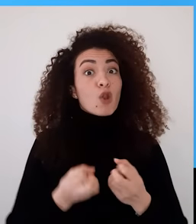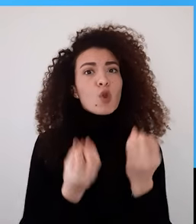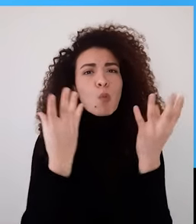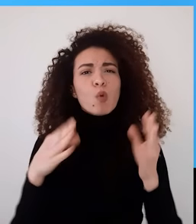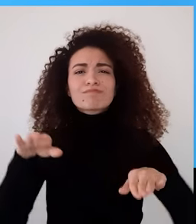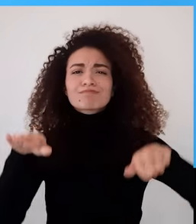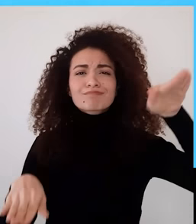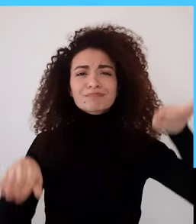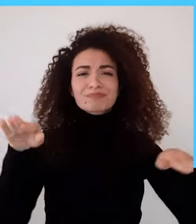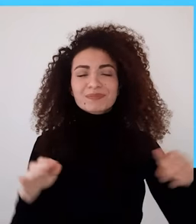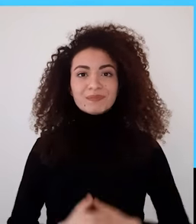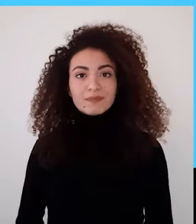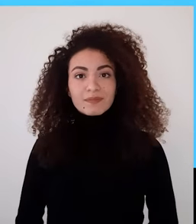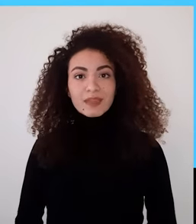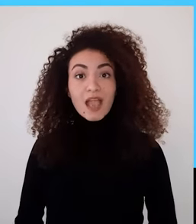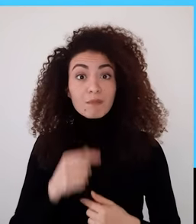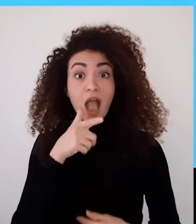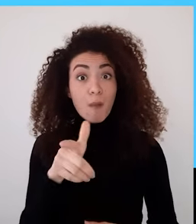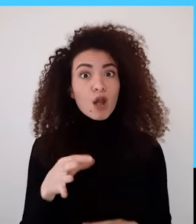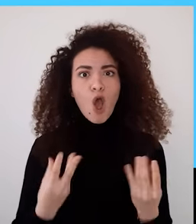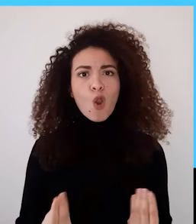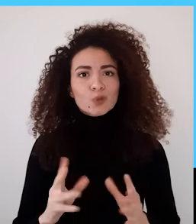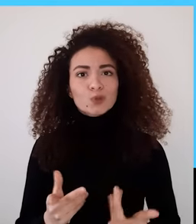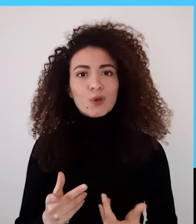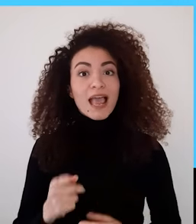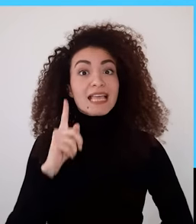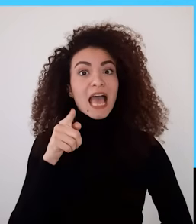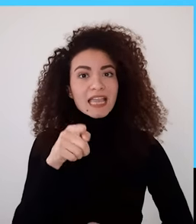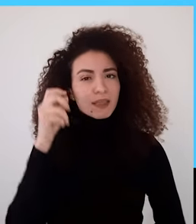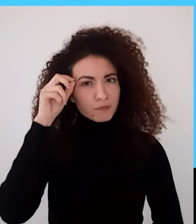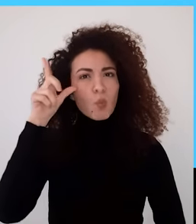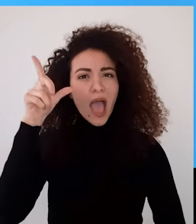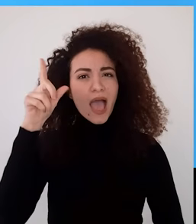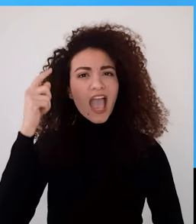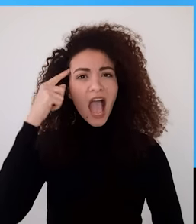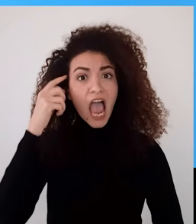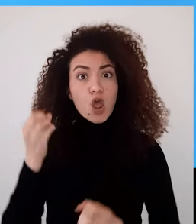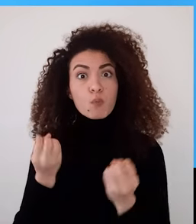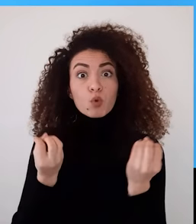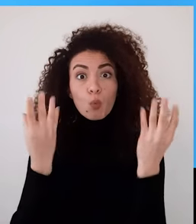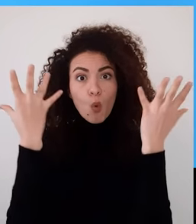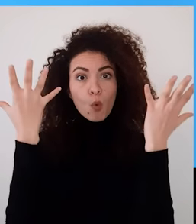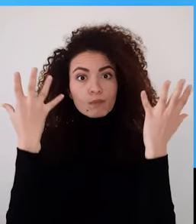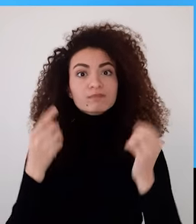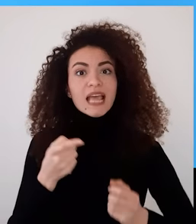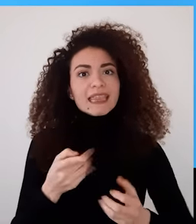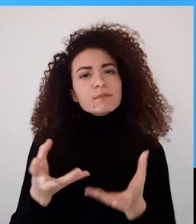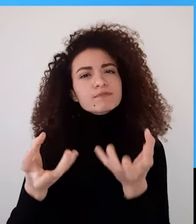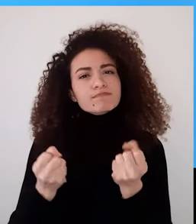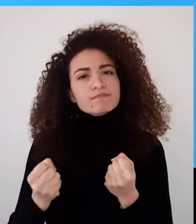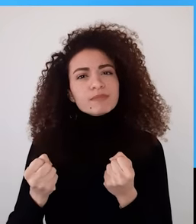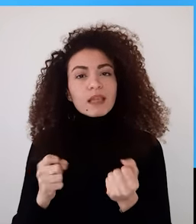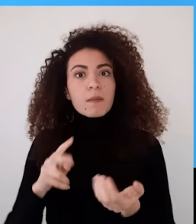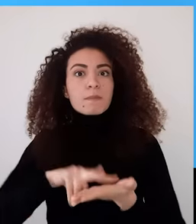وشيء من عقلية النمو. الخبر السار هو أنه بمجرد تكون على علم بعقلية النمو، هذا الشيء بيجعلك قادر على امتلاك وسيلة